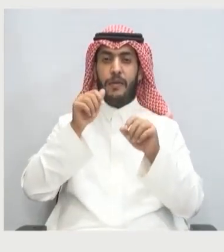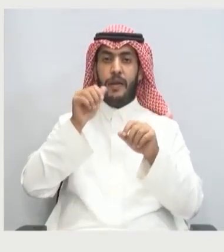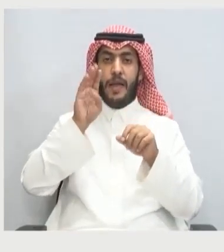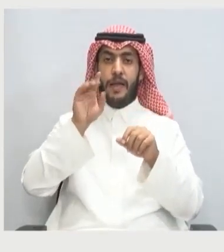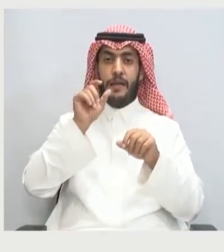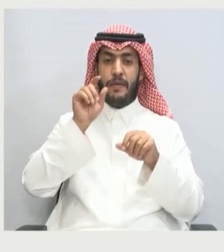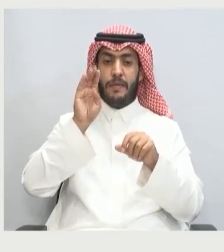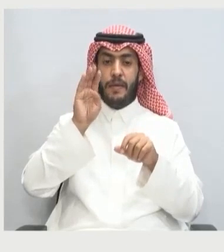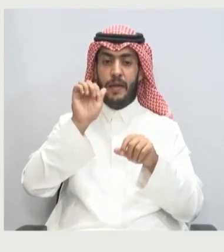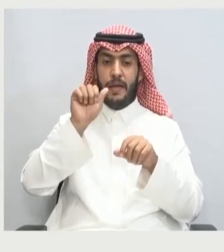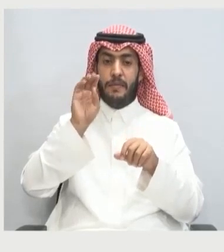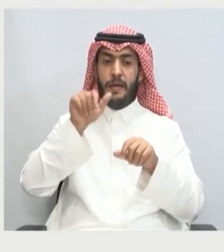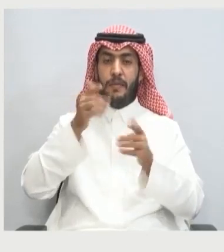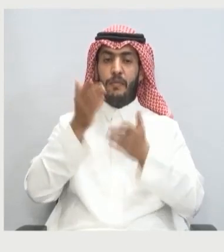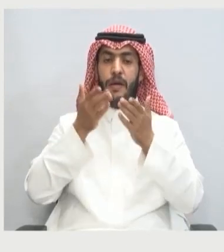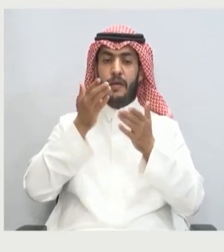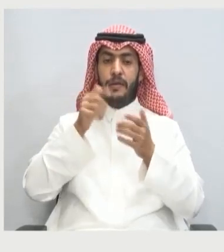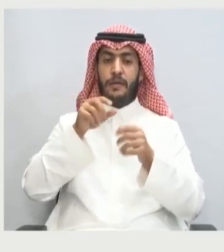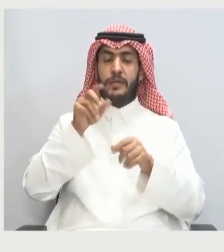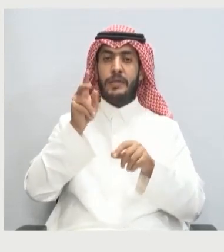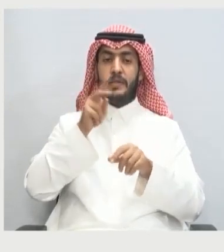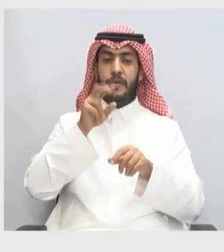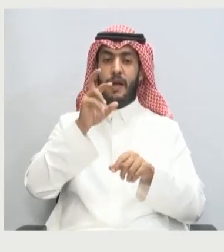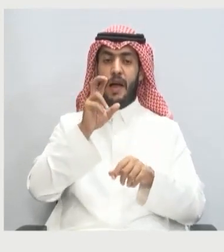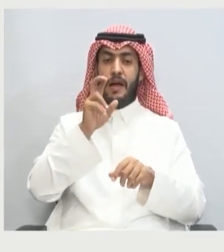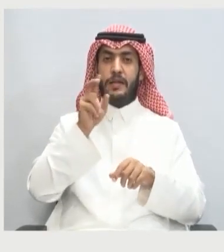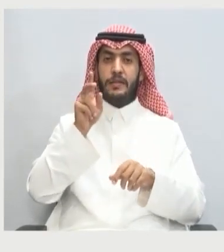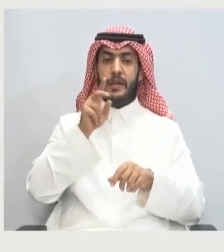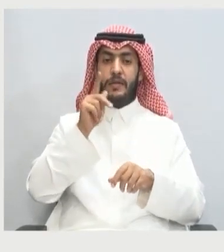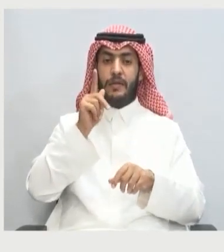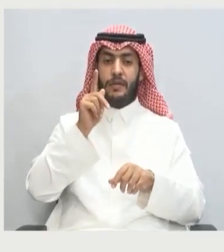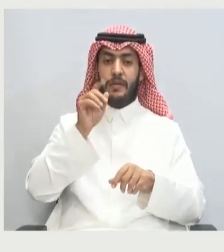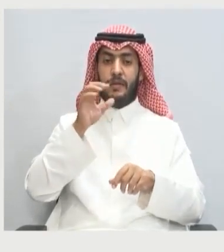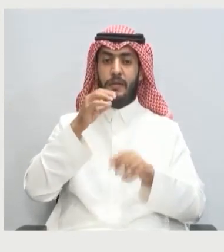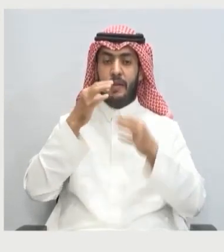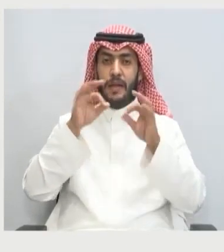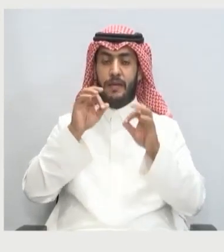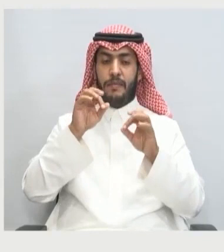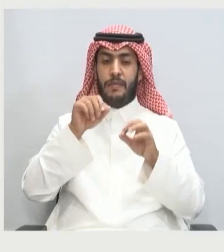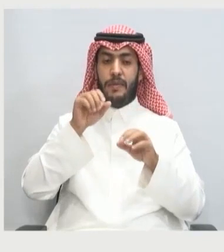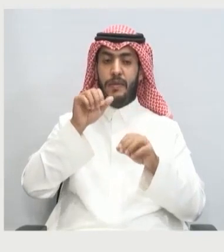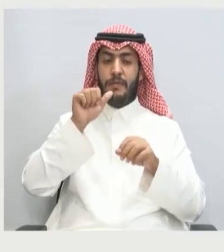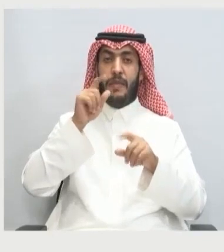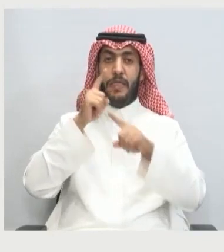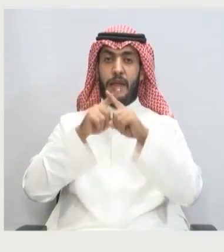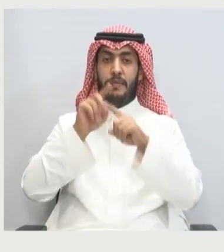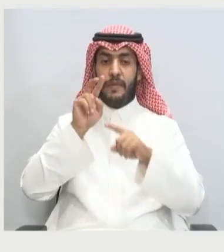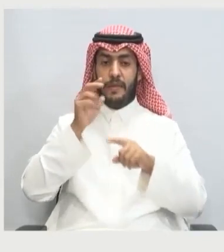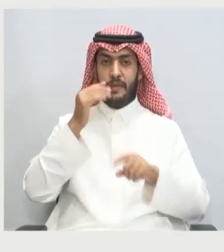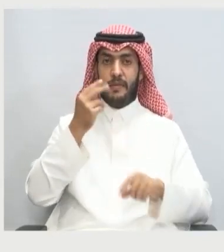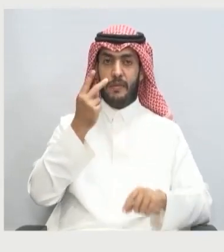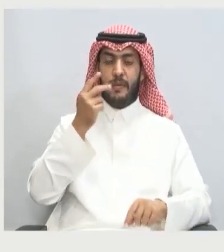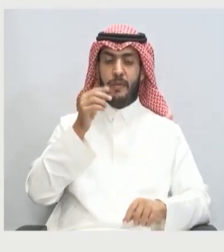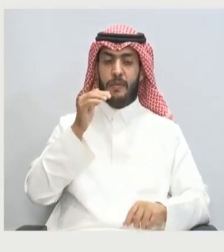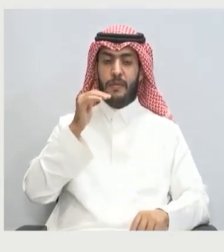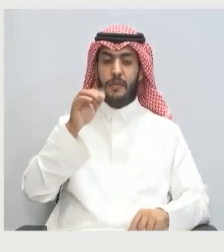اي وبي اذا علمت ان المعادله تساوي ار في ثابت التركيز اللي هو ك مضروبه في تركيز الماده